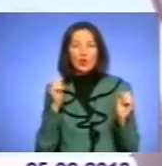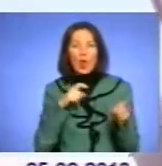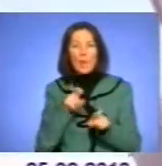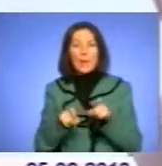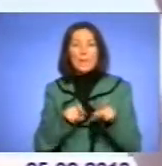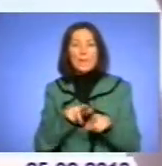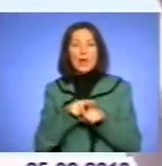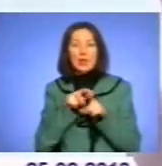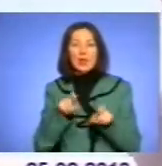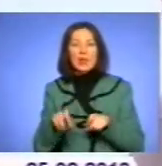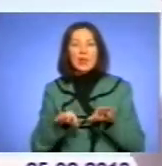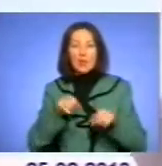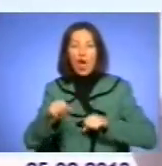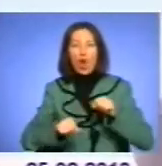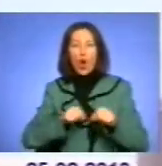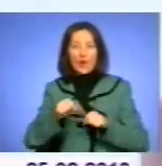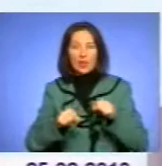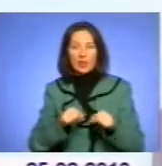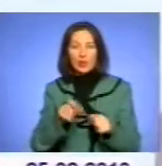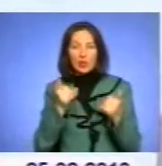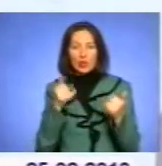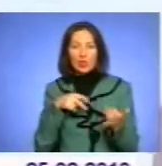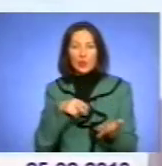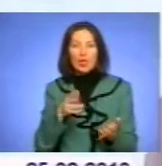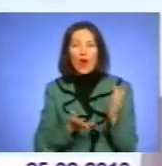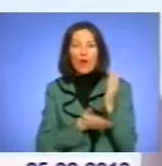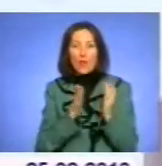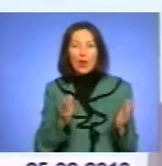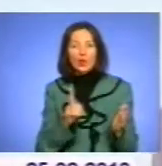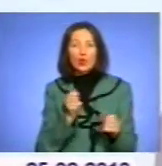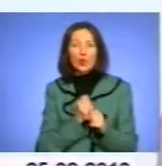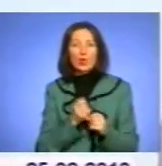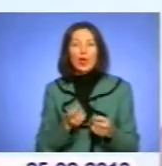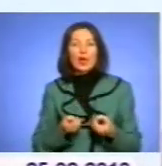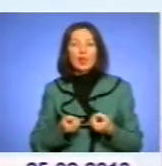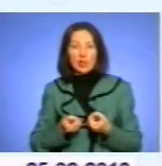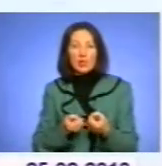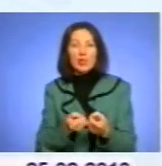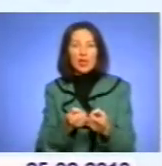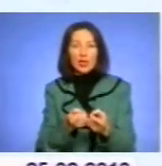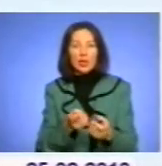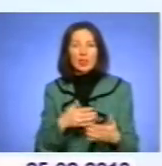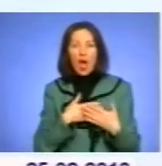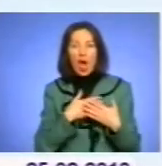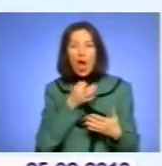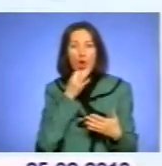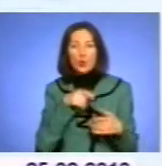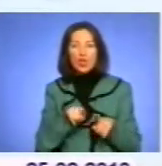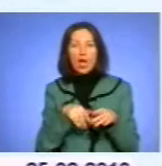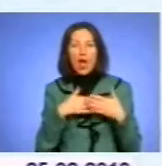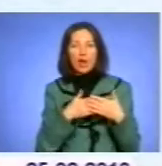катаємося. А от ти сьогодні прийшла в парк, що ти тут робиш? Катаюсь на санках. А любиш отак активно відпочивати? Часто